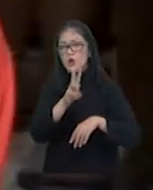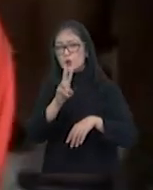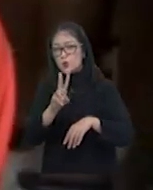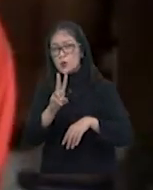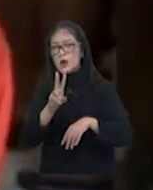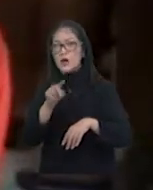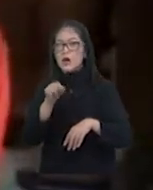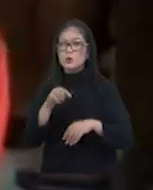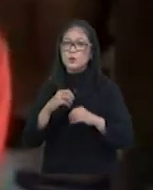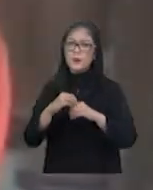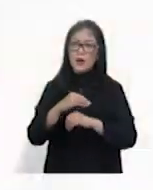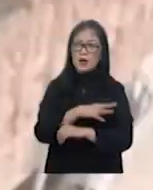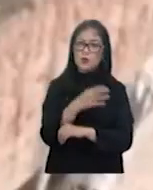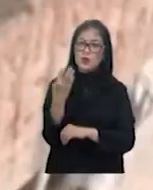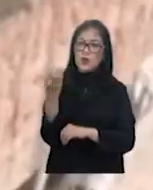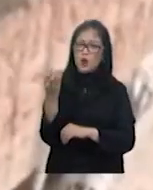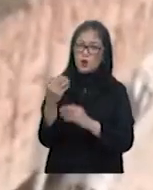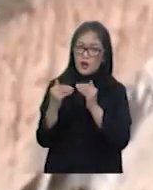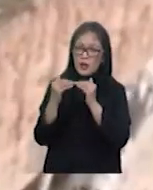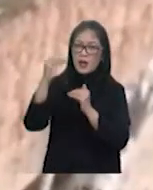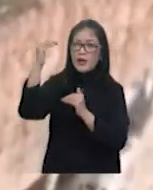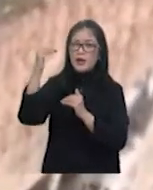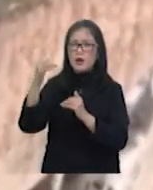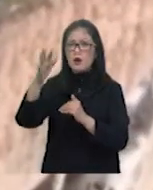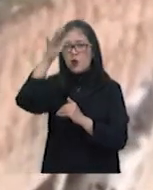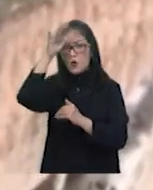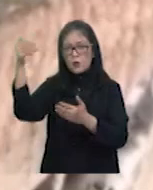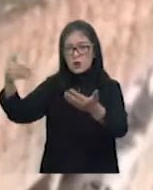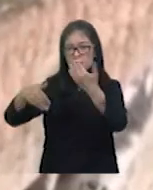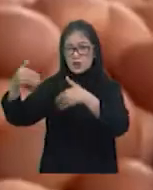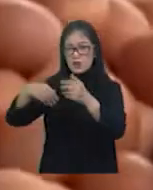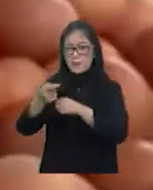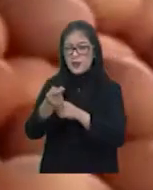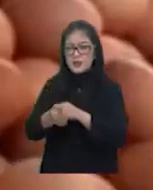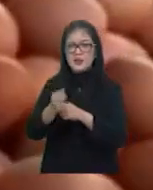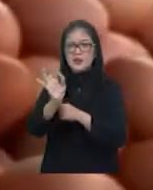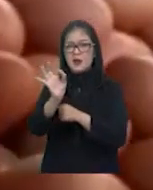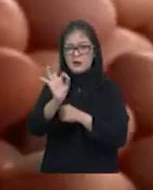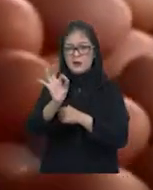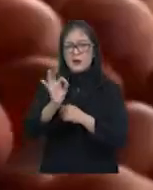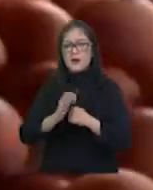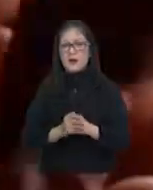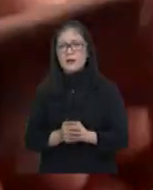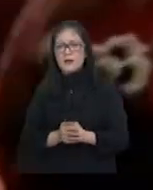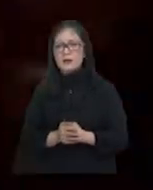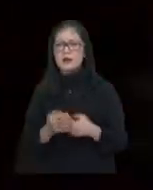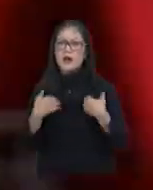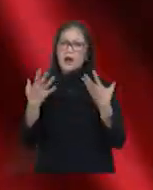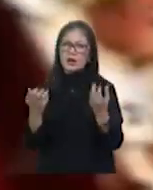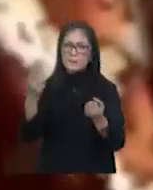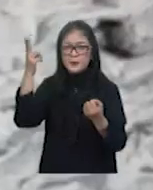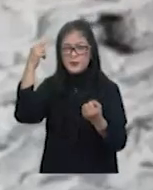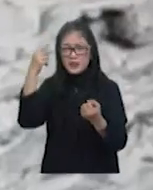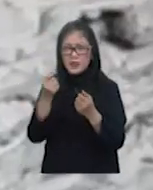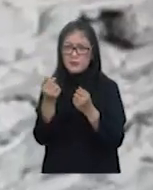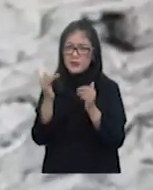Dampak telur mahal berkurang banget. Baik pedagang maupun pembeli berharap pemerintah segera menstabilkan harga telur ayam agar tidak